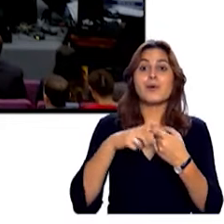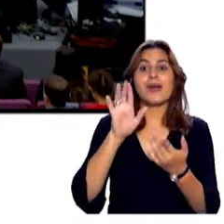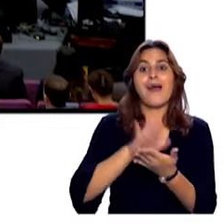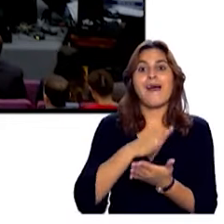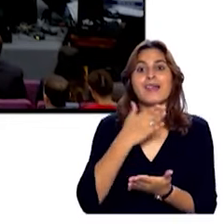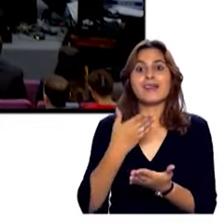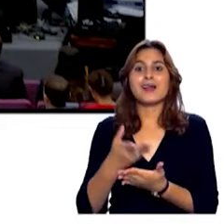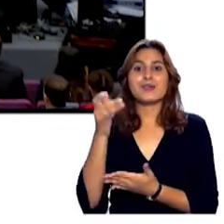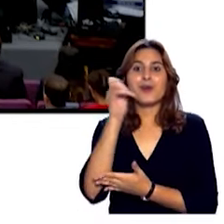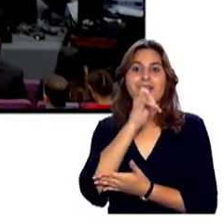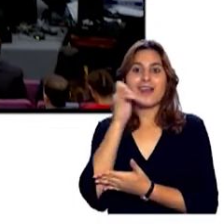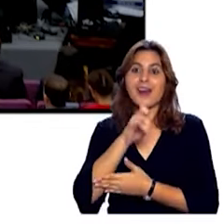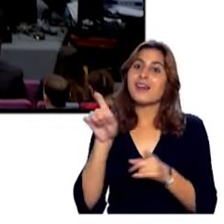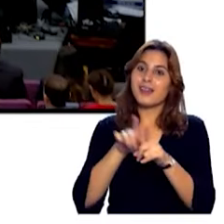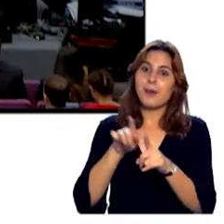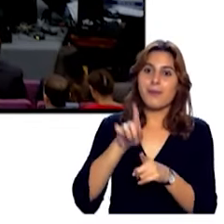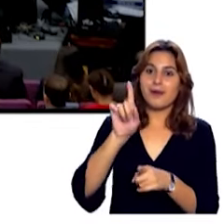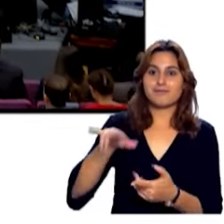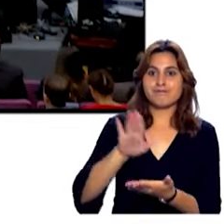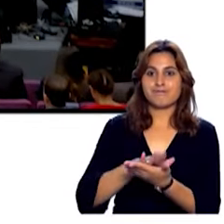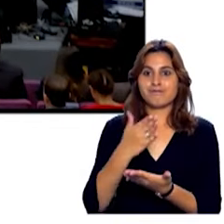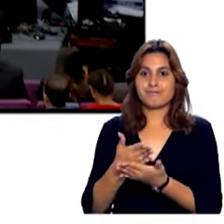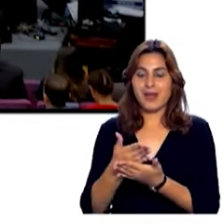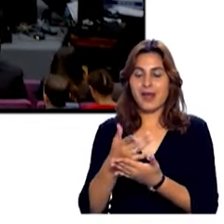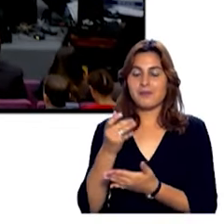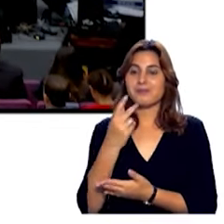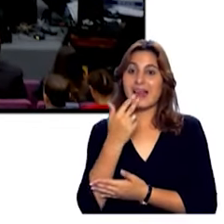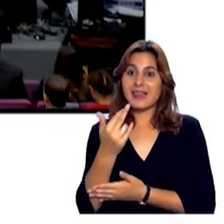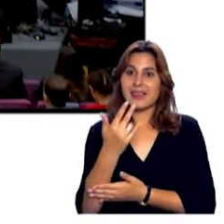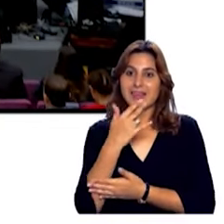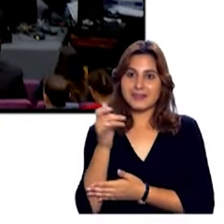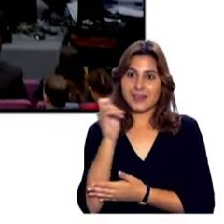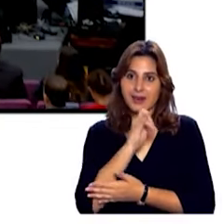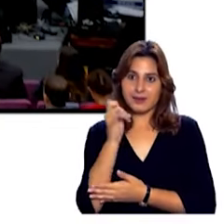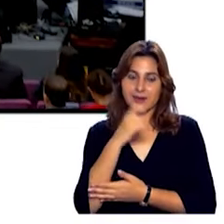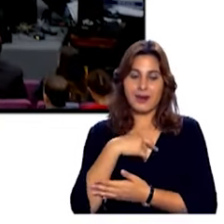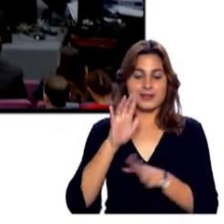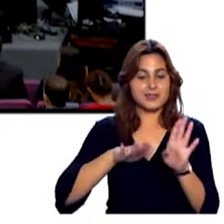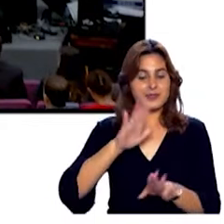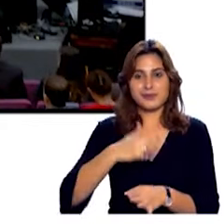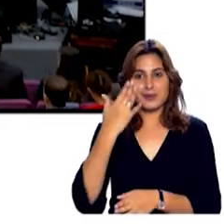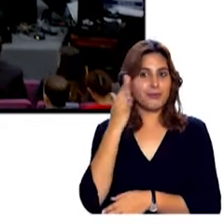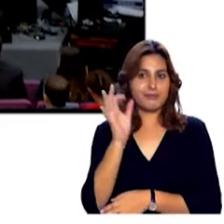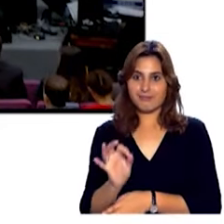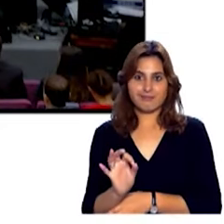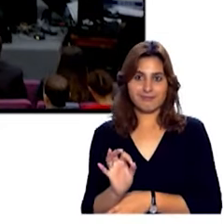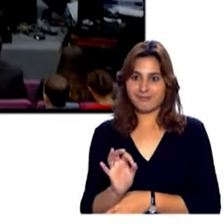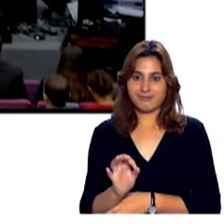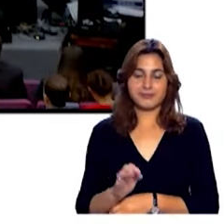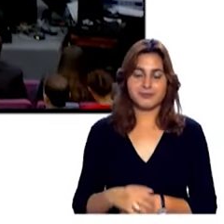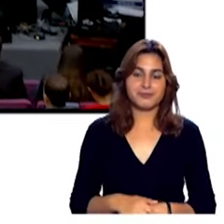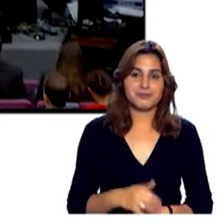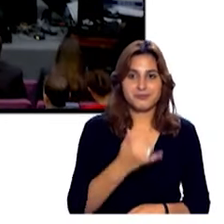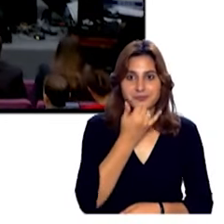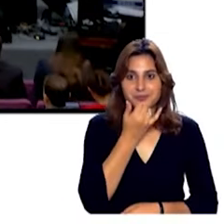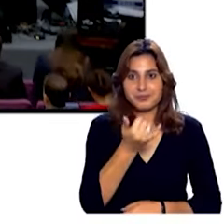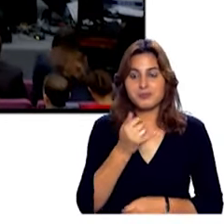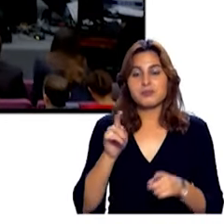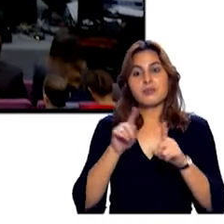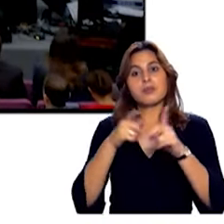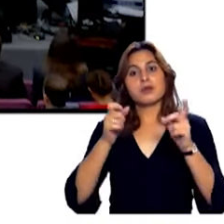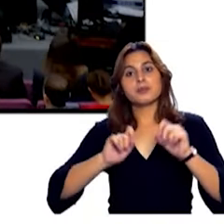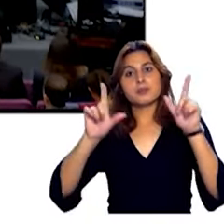negli ultimi Due Due periodi di questa slide di queste circa 95.000